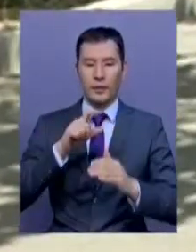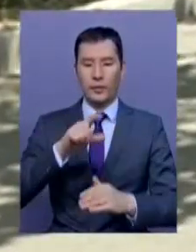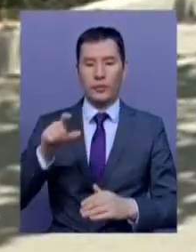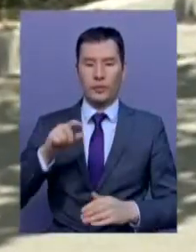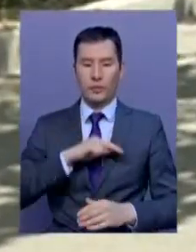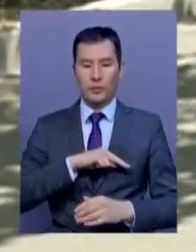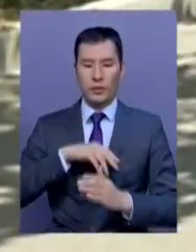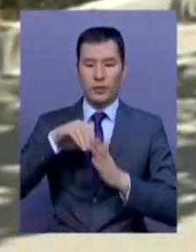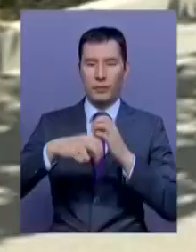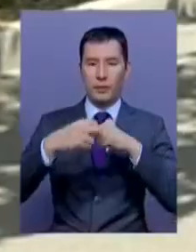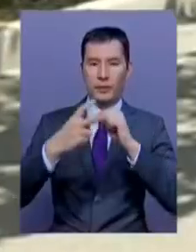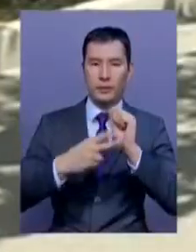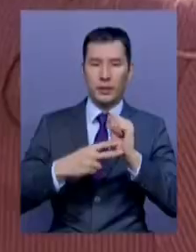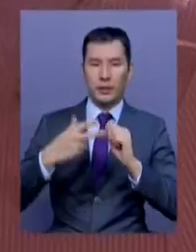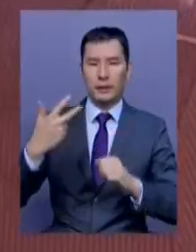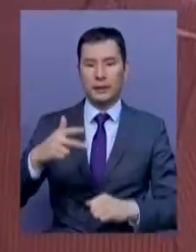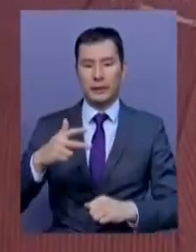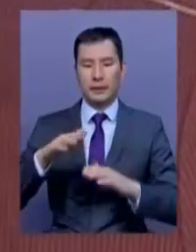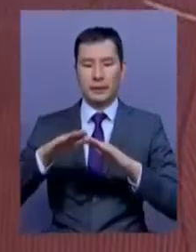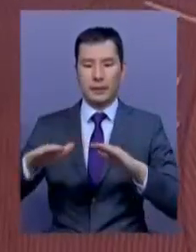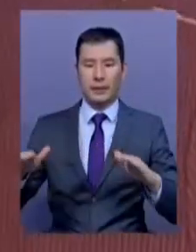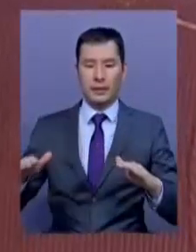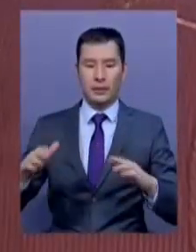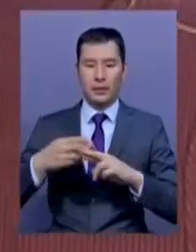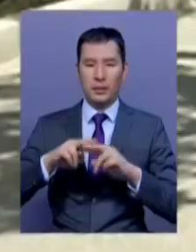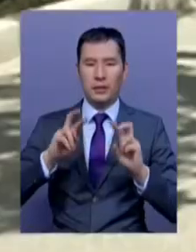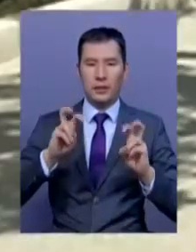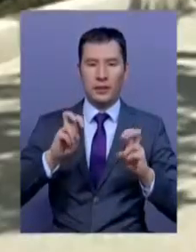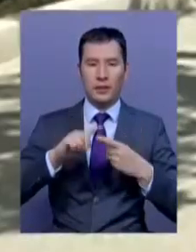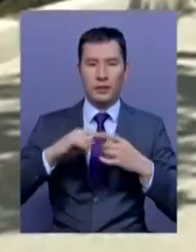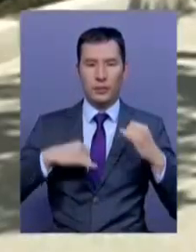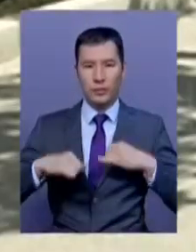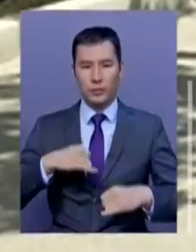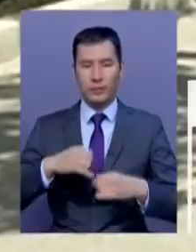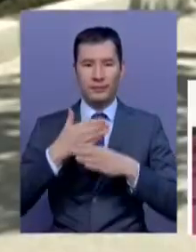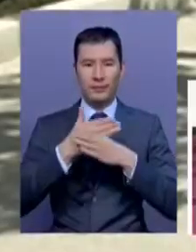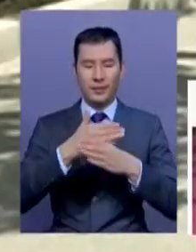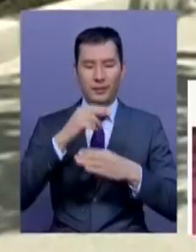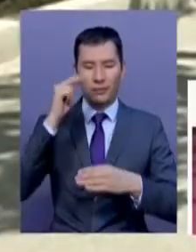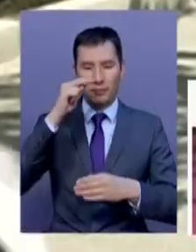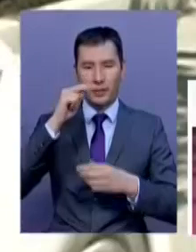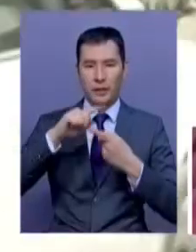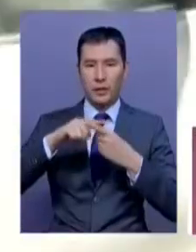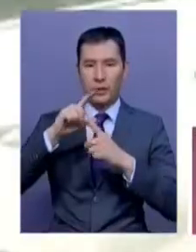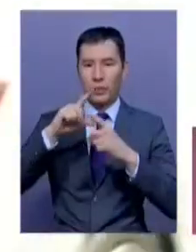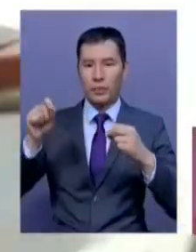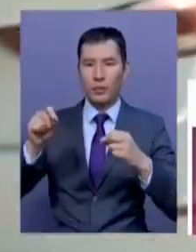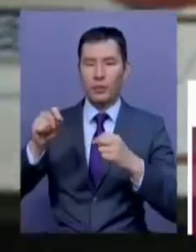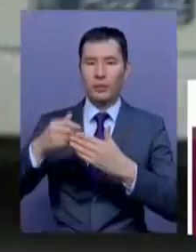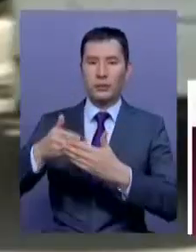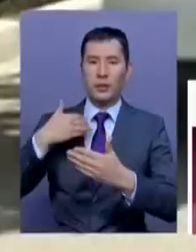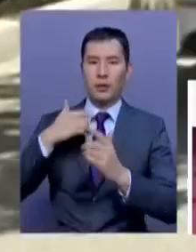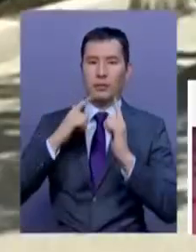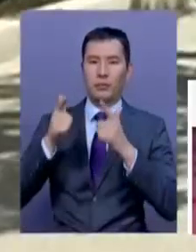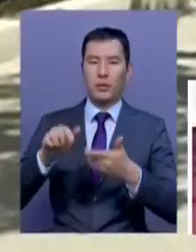17-сі әйел адамдар, 30-сы яғни бала. Балаларға әлеуметтік педагогикалық бағытта, яғни оларға мектепке байланысты қандай құжаттар керек, соның